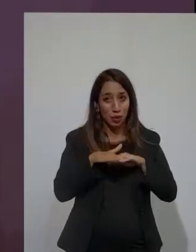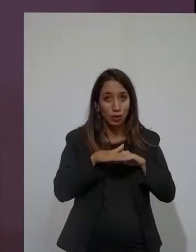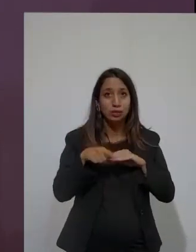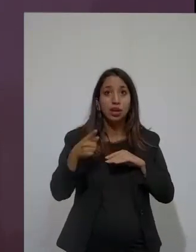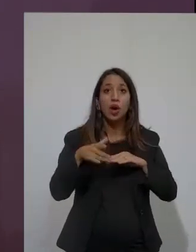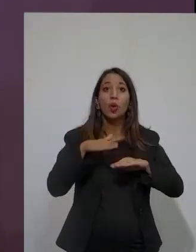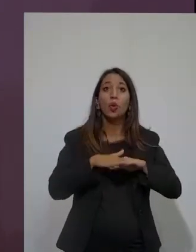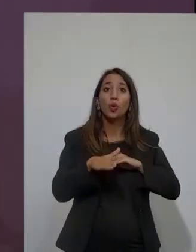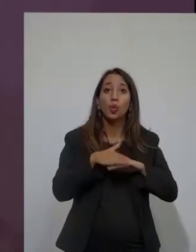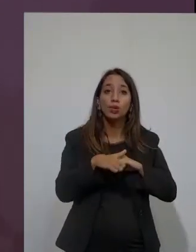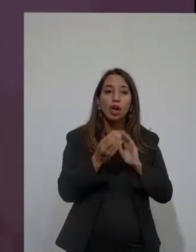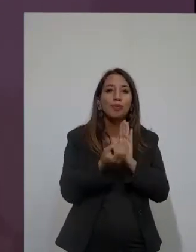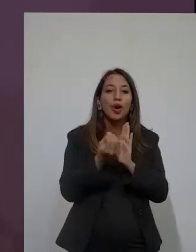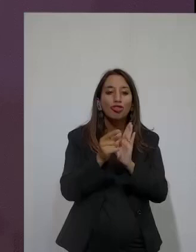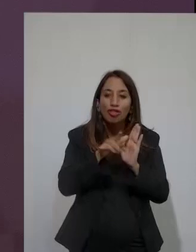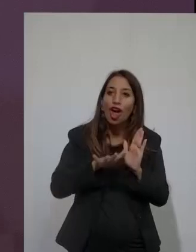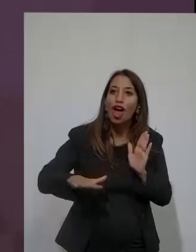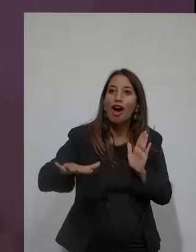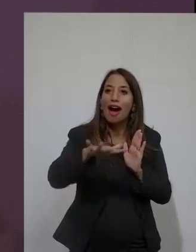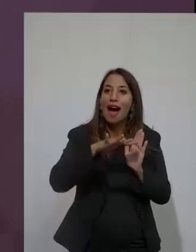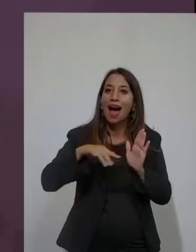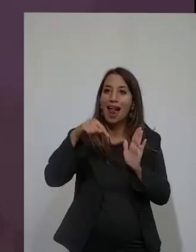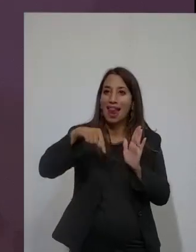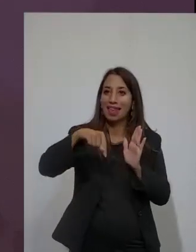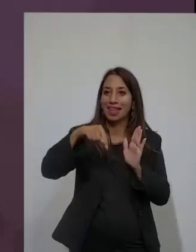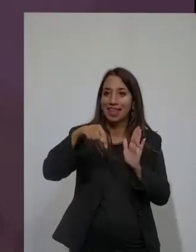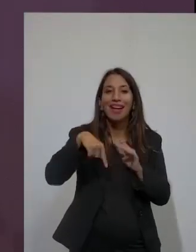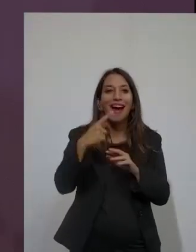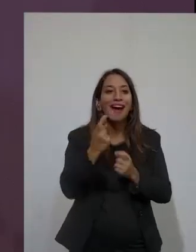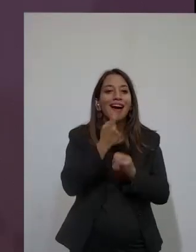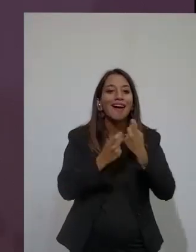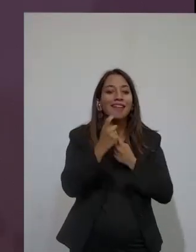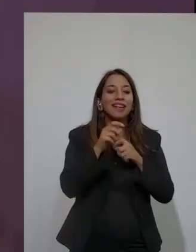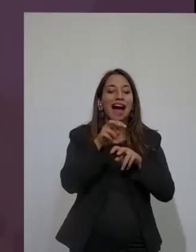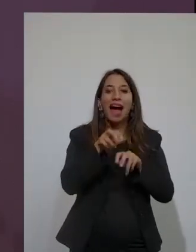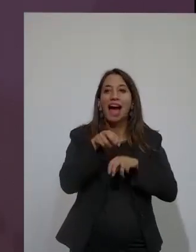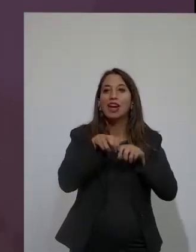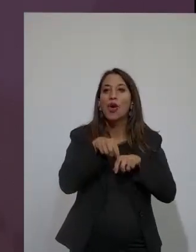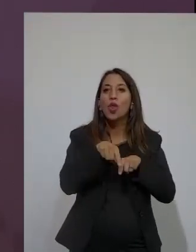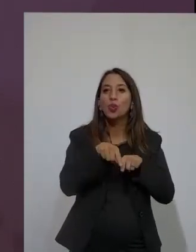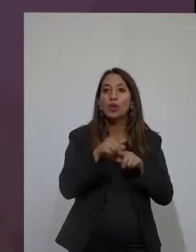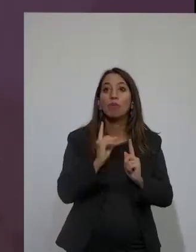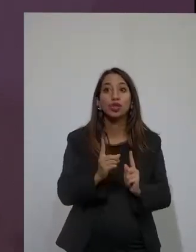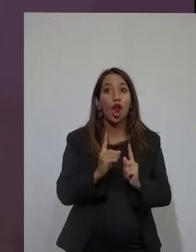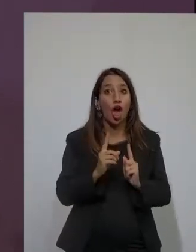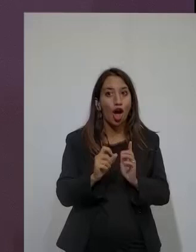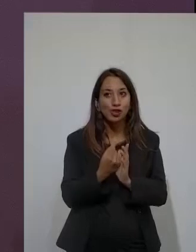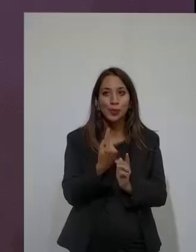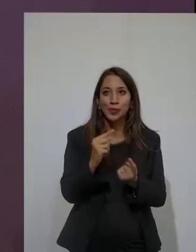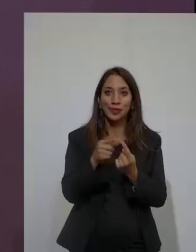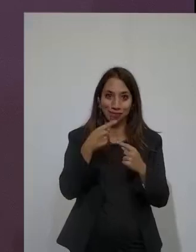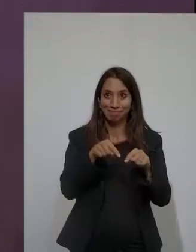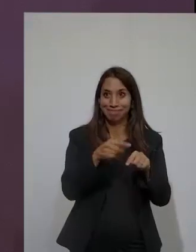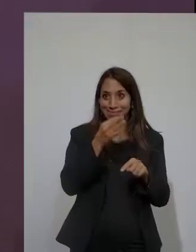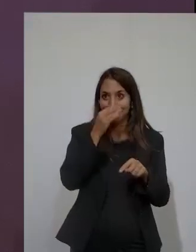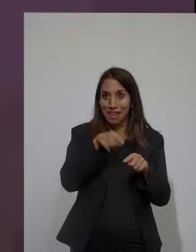utilizzare prodotti locali e soprattutto provenienti dall'agricoltura biologica, limitare l'accesso e